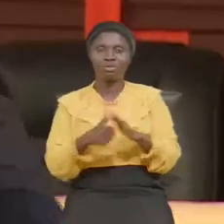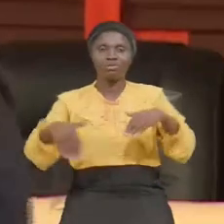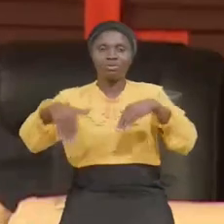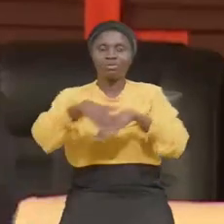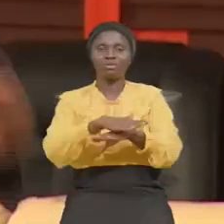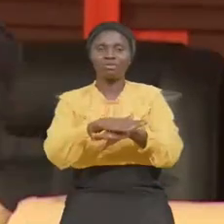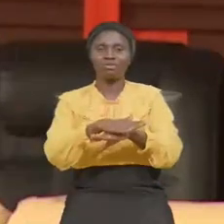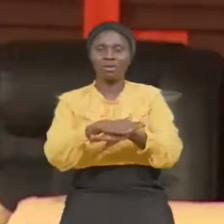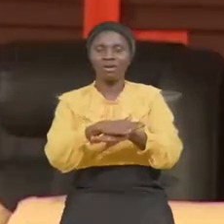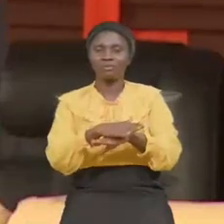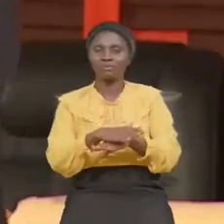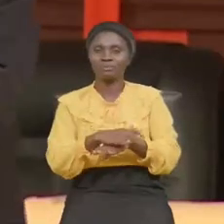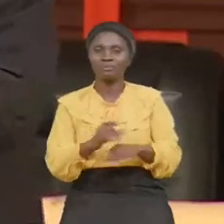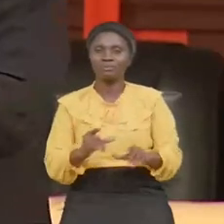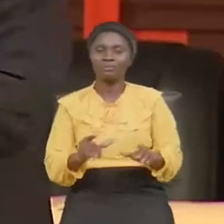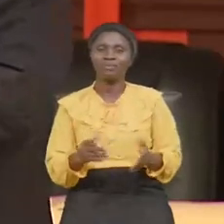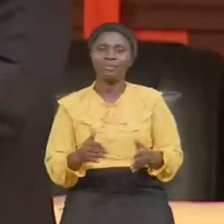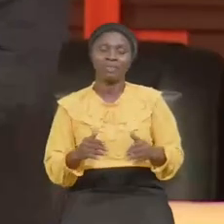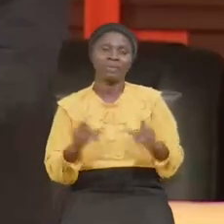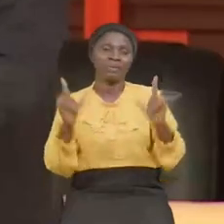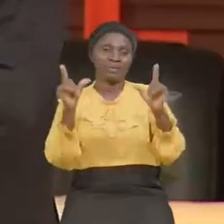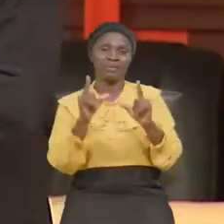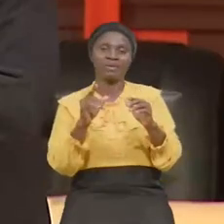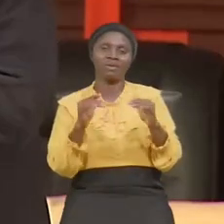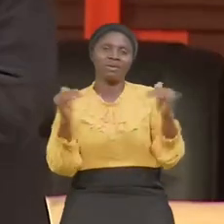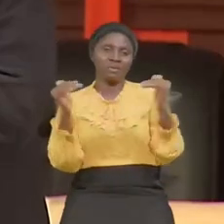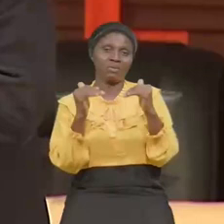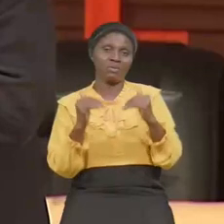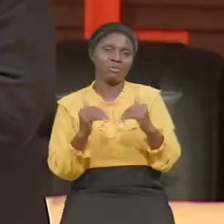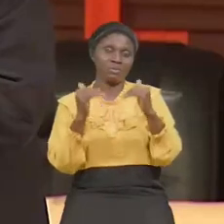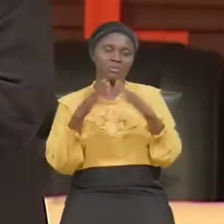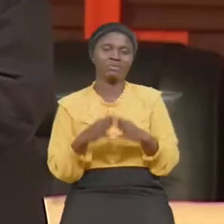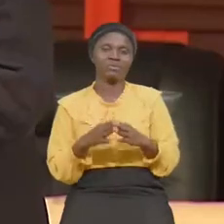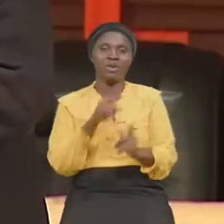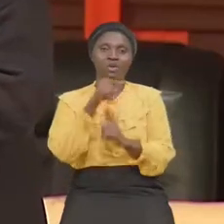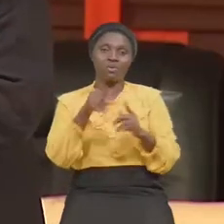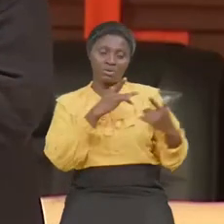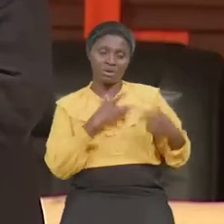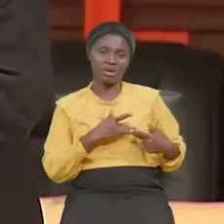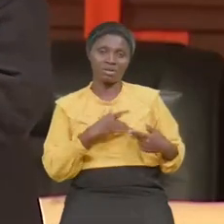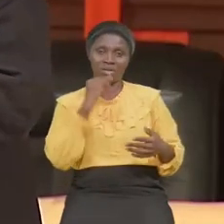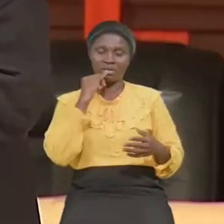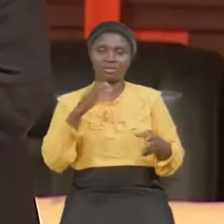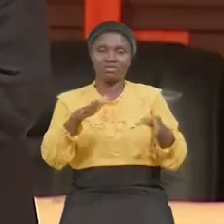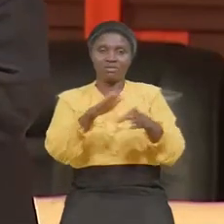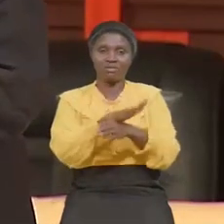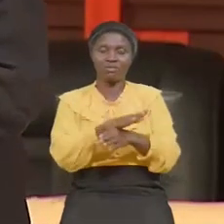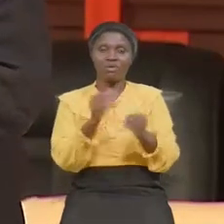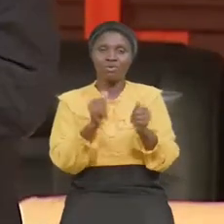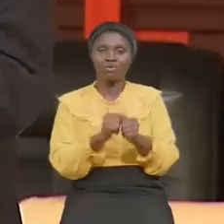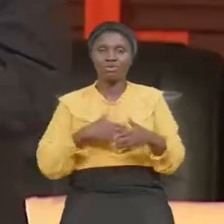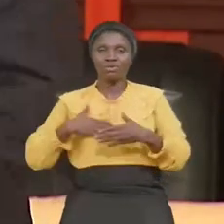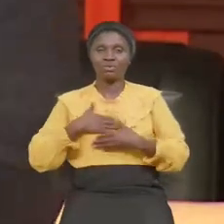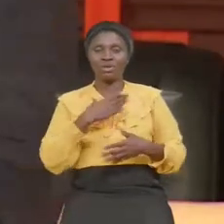et vous allez sous-estimer les choses du ciel. Quand votre cœur est appesanti par les excès du manger, du boire et par